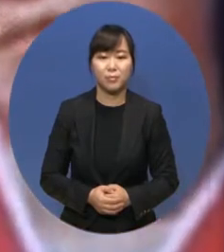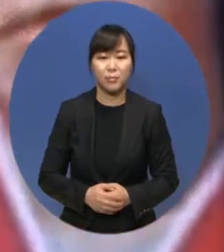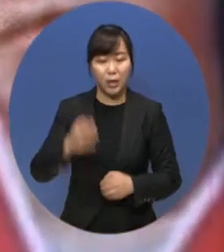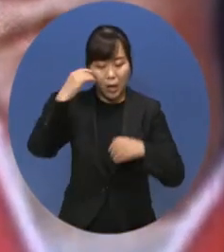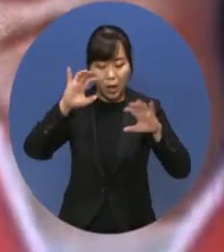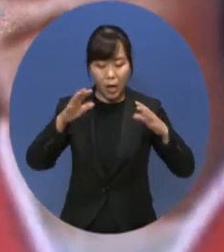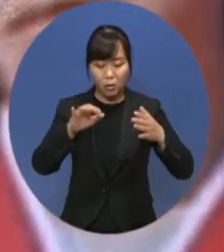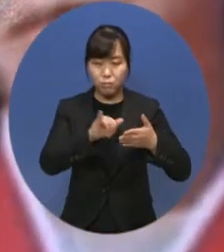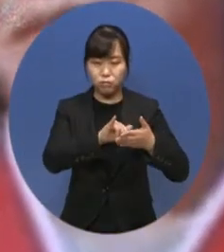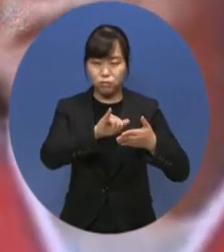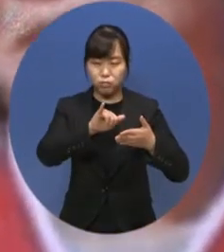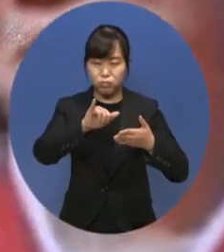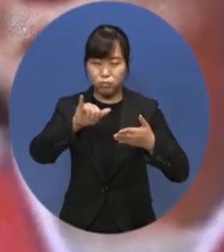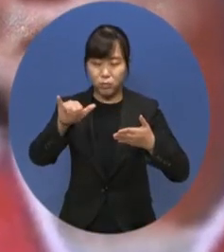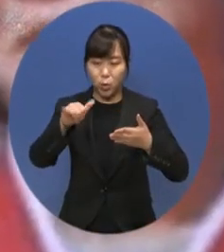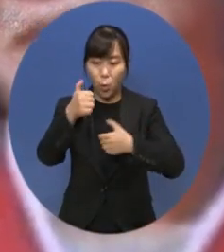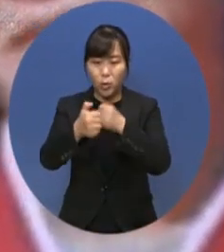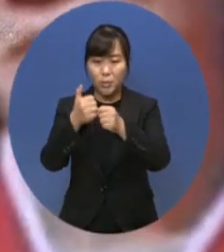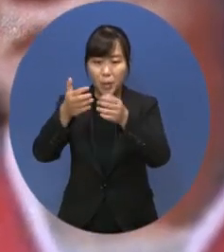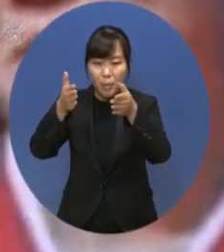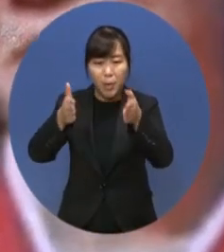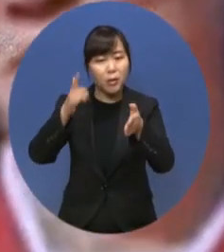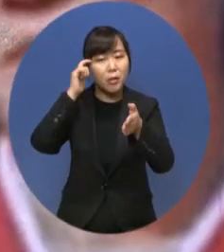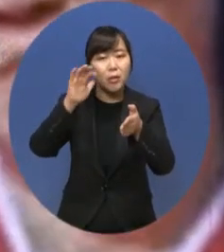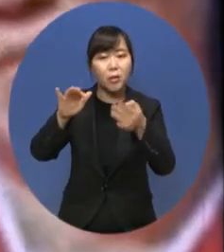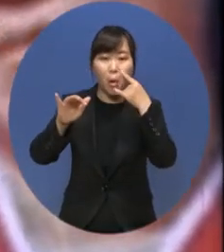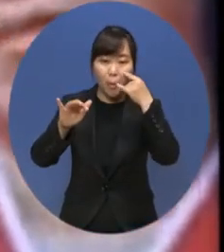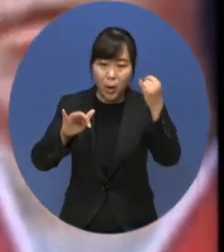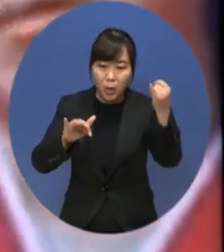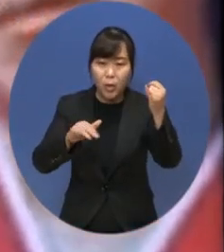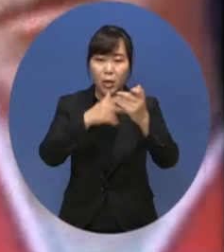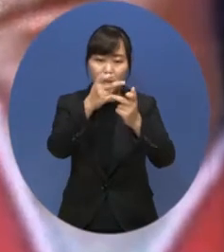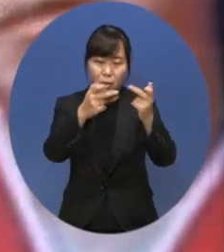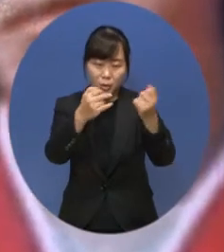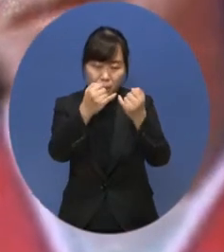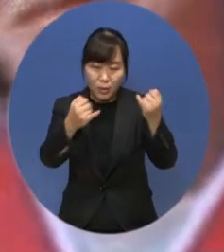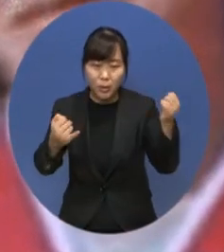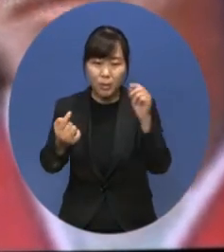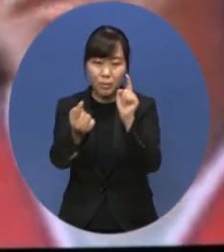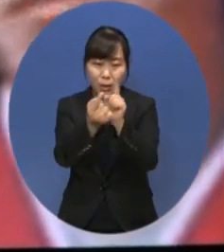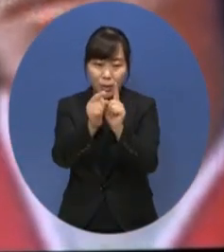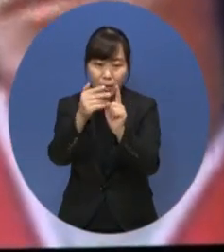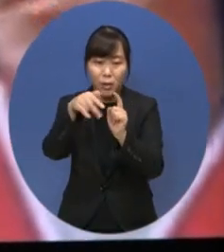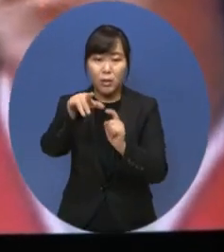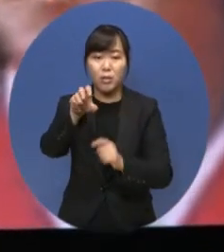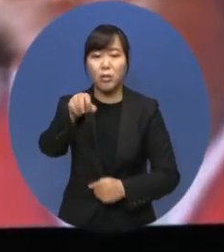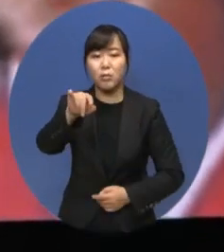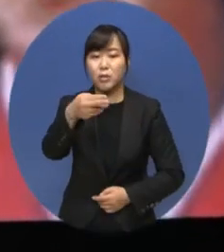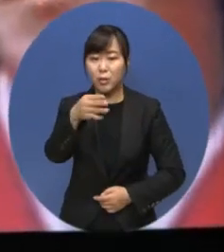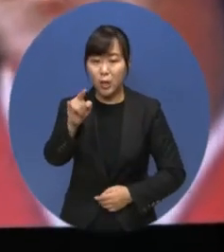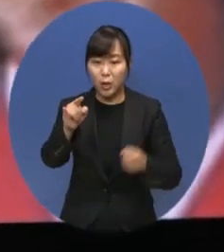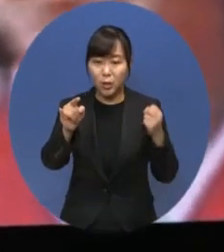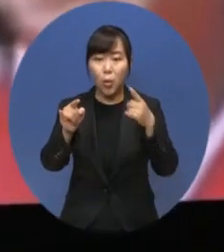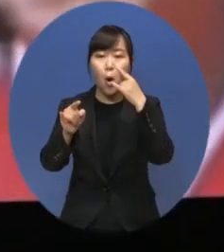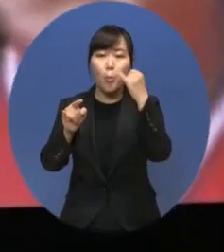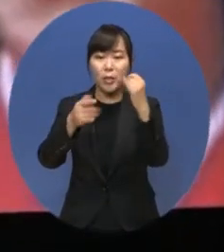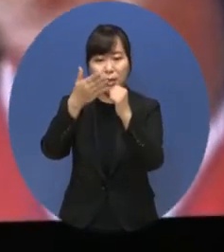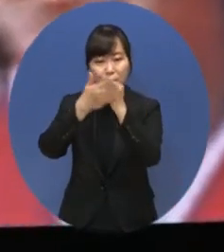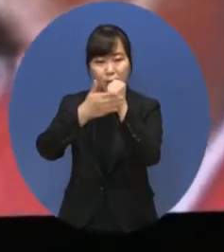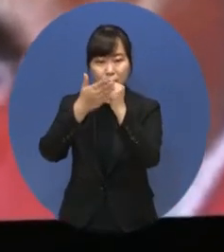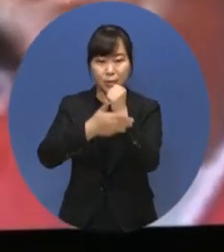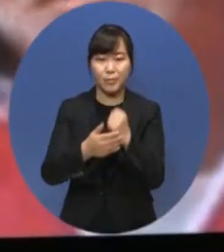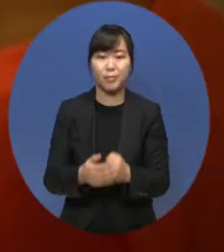한국을 떠난 지 50년 만에 그립던 어머니와 형제들을 만나게 될 정진태 씨와 그 어머니